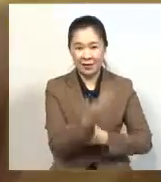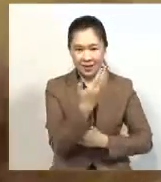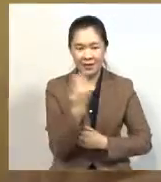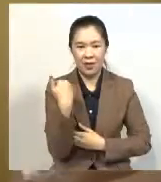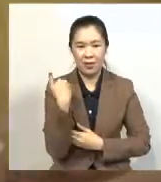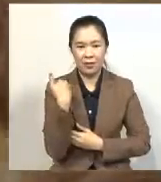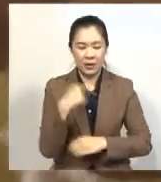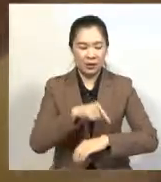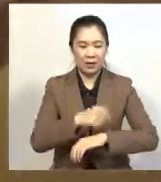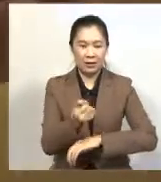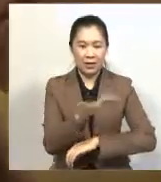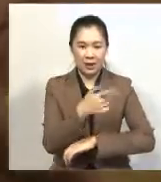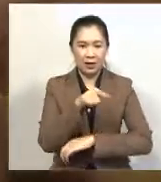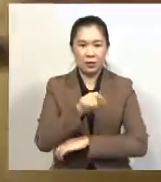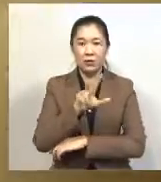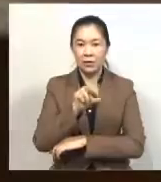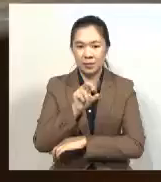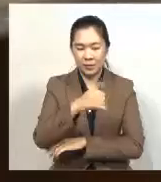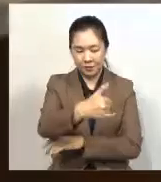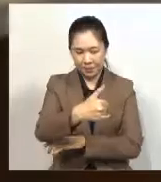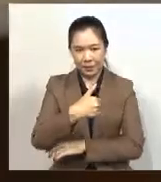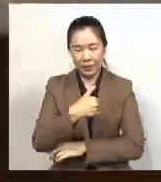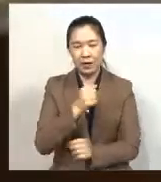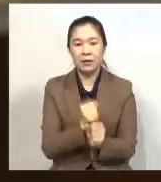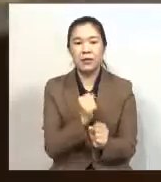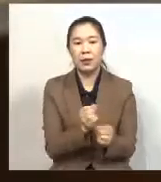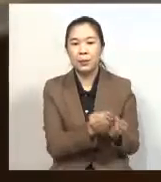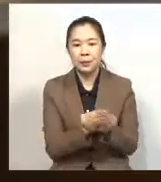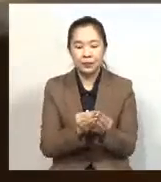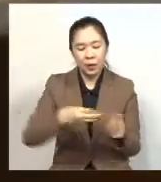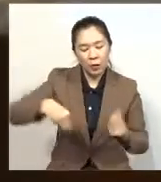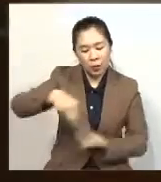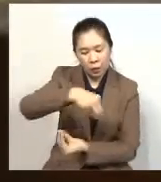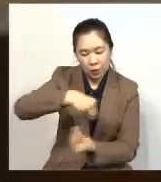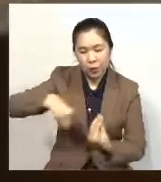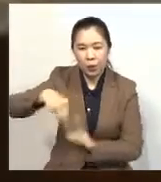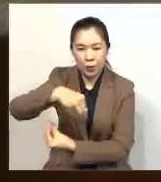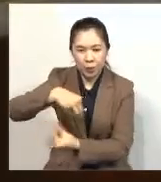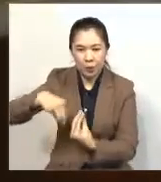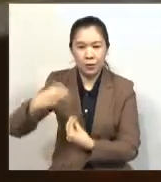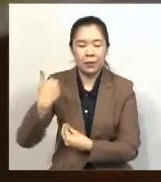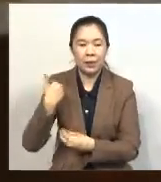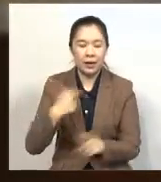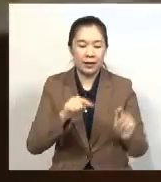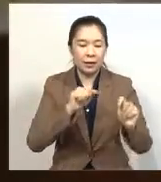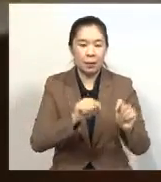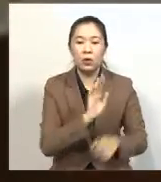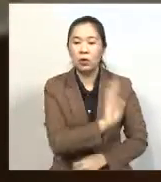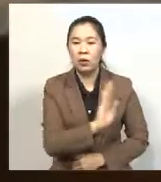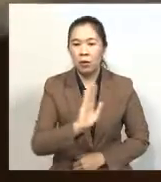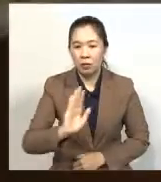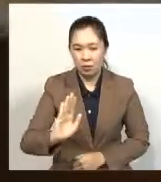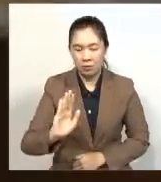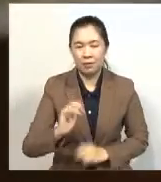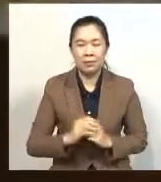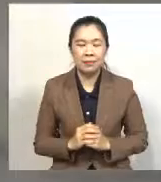มากันตั้งประมาณ 5:30 ฮะ 5:30 มาเนี่ยก็จะหมุนเวียนกันเป็นแต่ละตำบลของอำเภอเมืองนะครับแล้วก็อำเภ